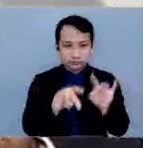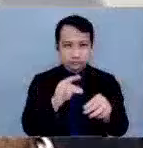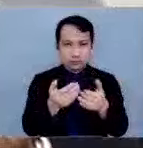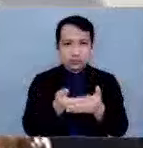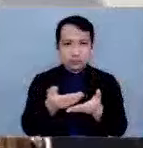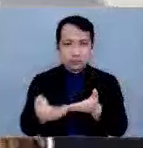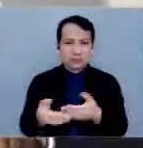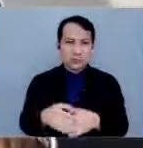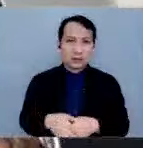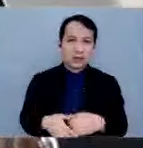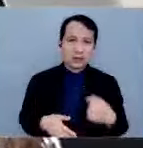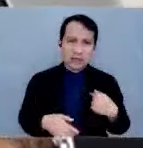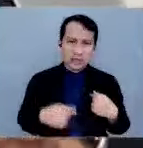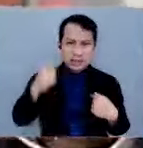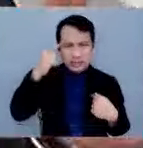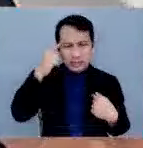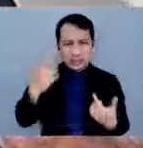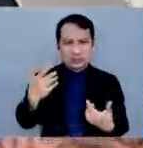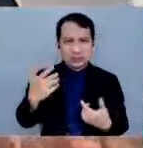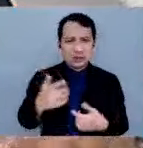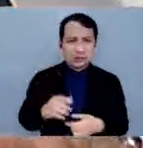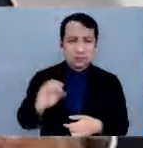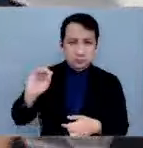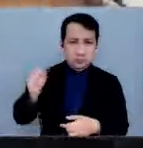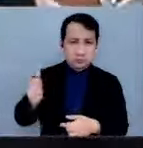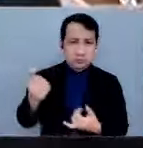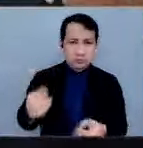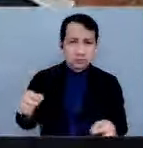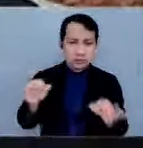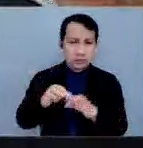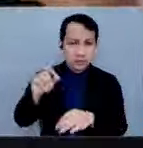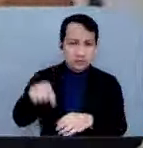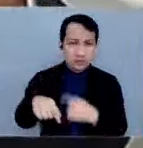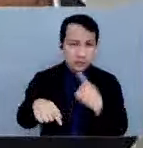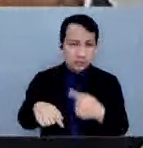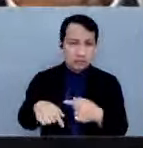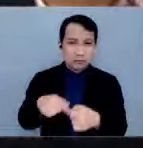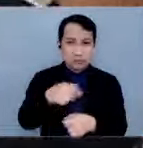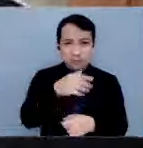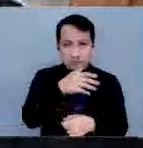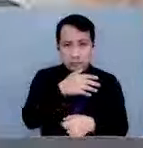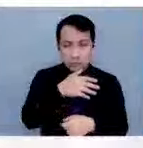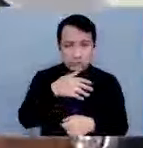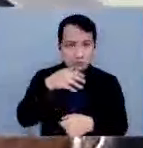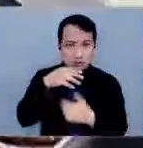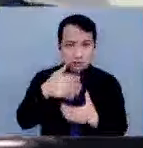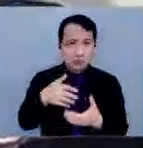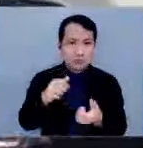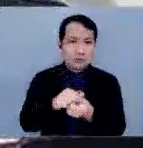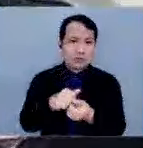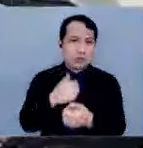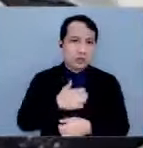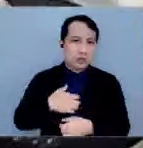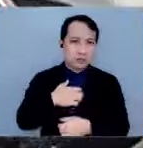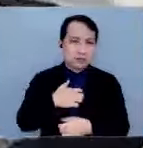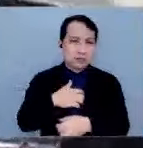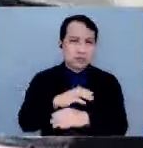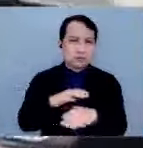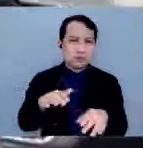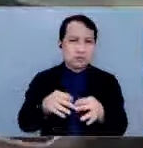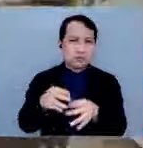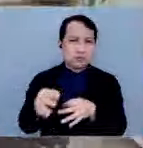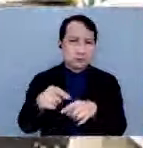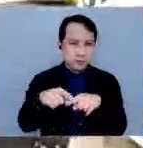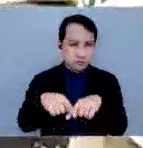think ombudsman should move quickly because the farmers who are members are complaining. Don't suspend based on